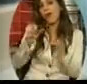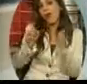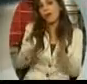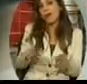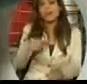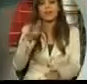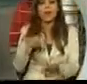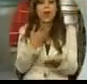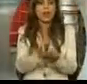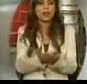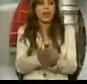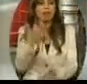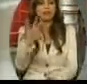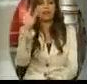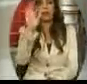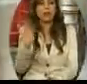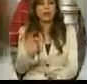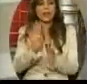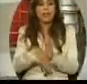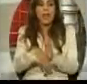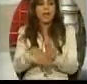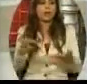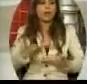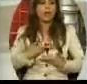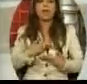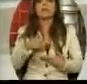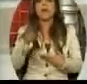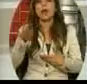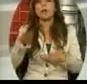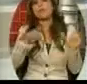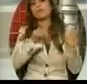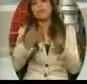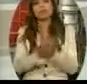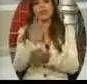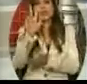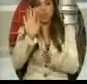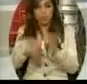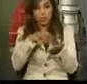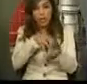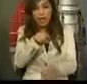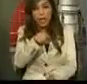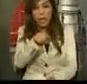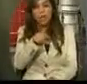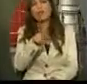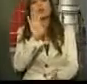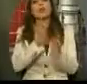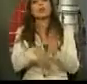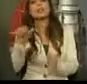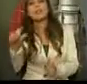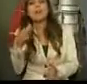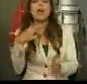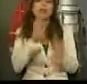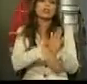יכולה להציע לך זה עוד 3% הנחה, ואז יוצא לך 4,713. יותר זול מאתר? יותר זול מאיסטה? יותר זול מאתר